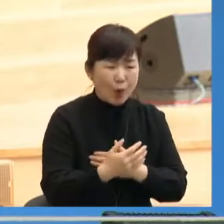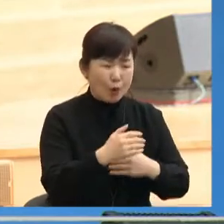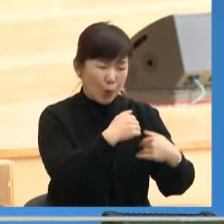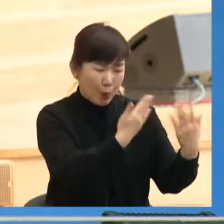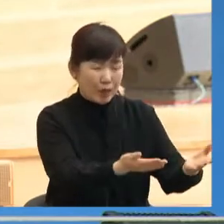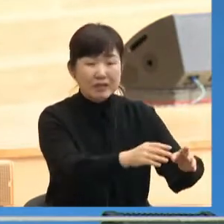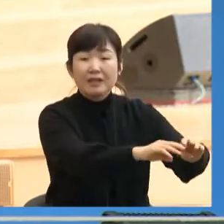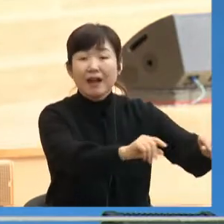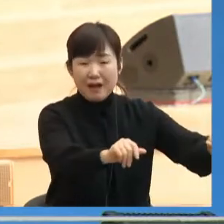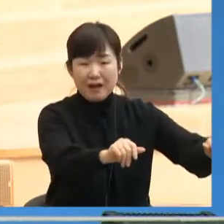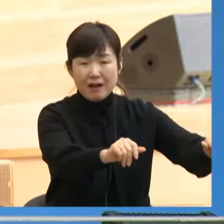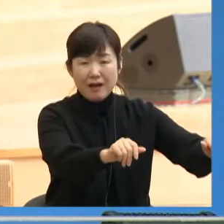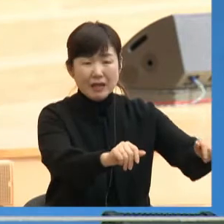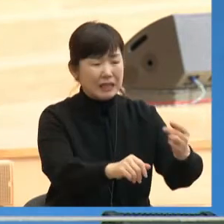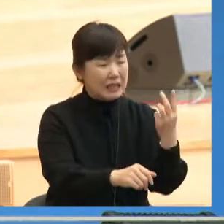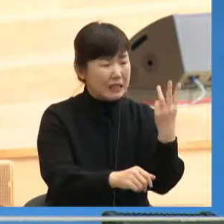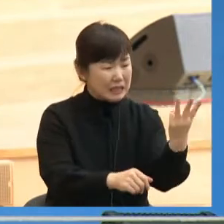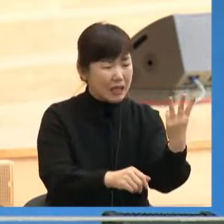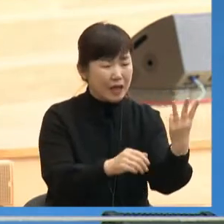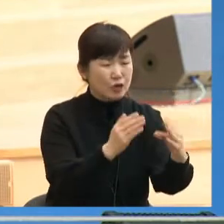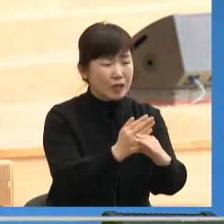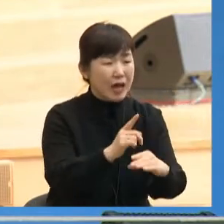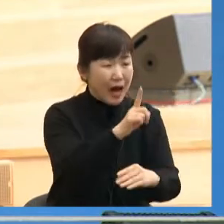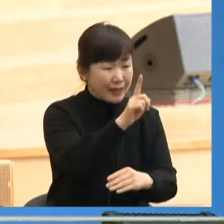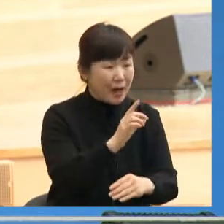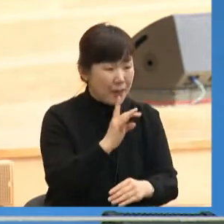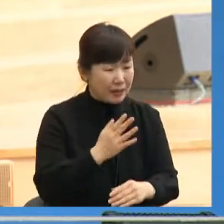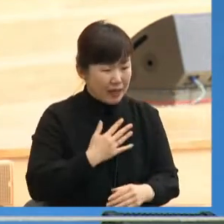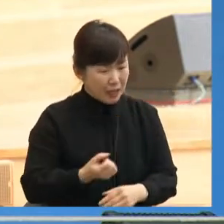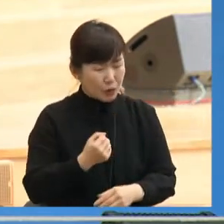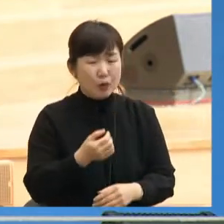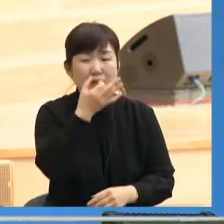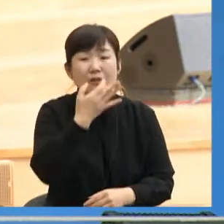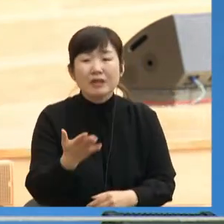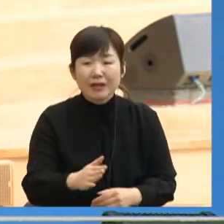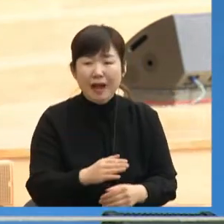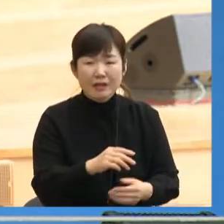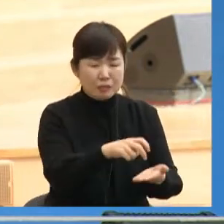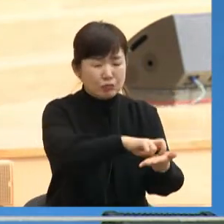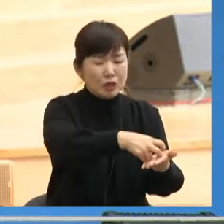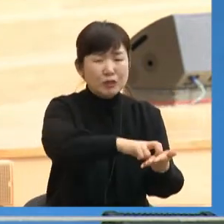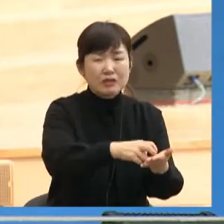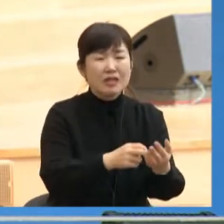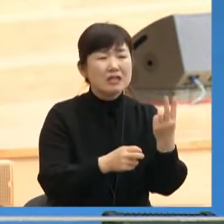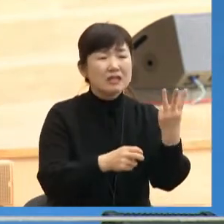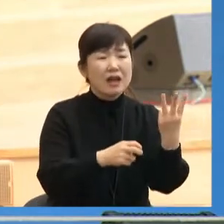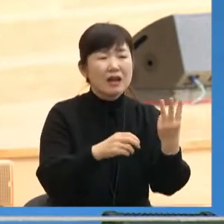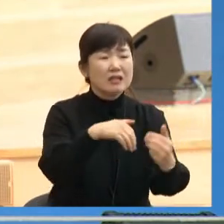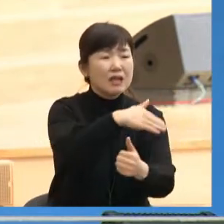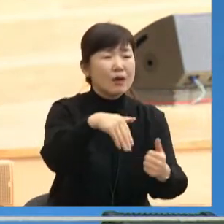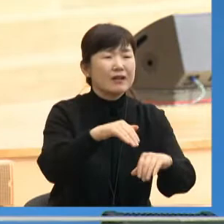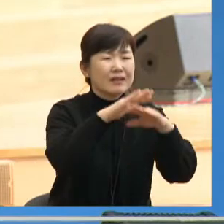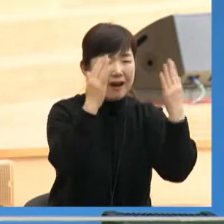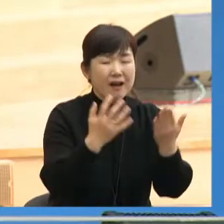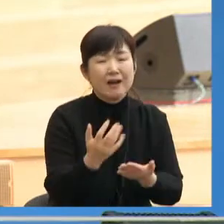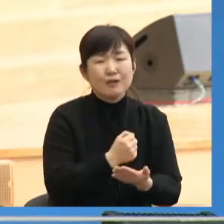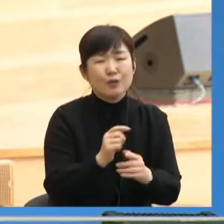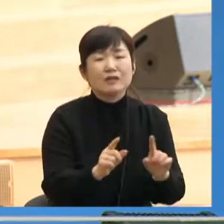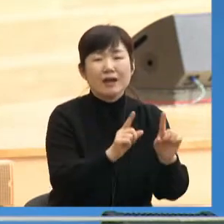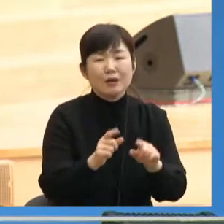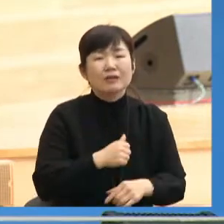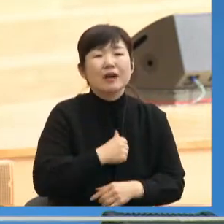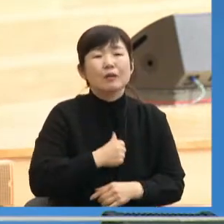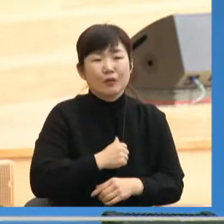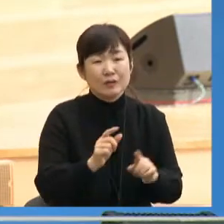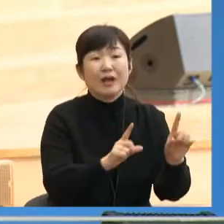땅이에요. 이 세 가지 중에 하나만 우리가 가지고 있어도 힘든데 므비보셋은 세 가지를 다 가지고 살아가야 되는